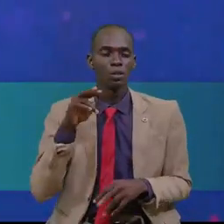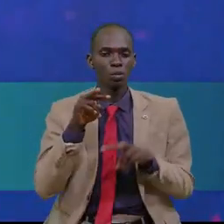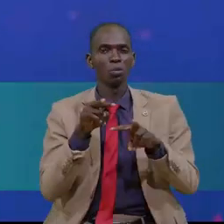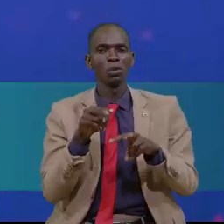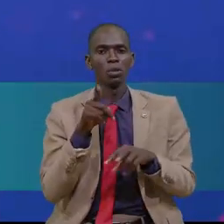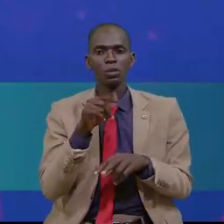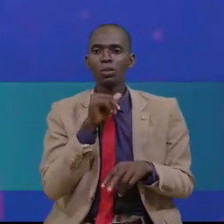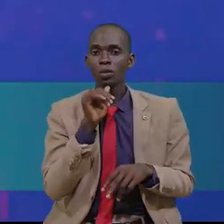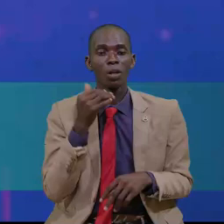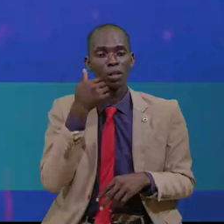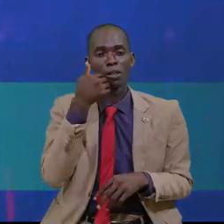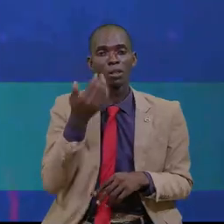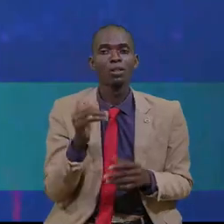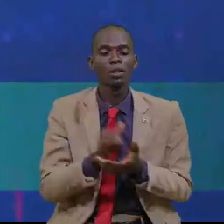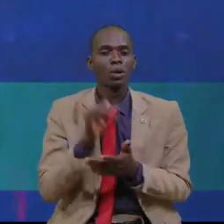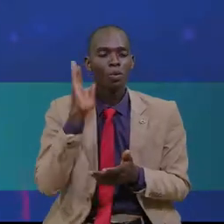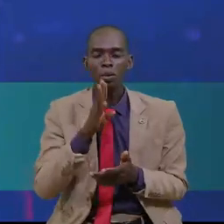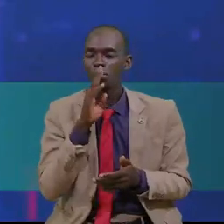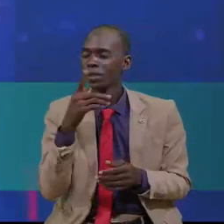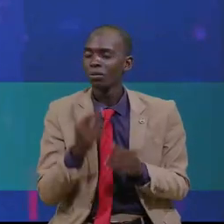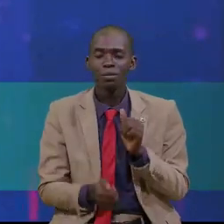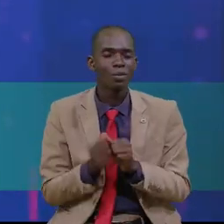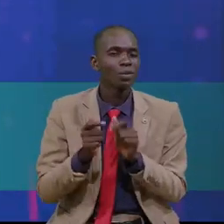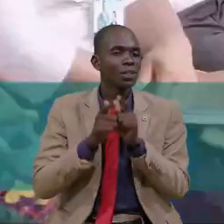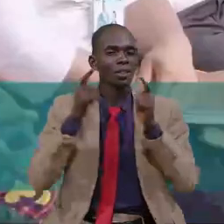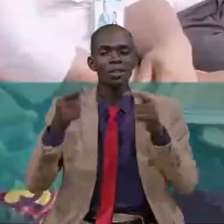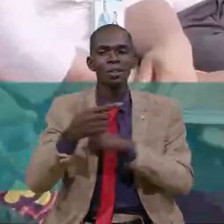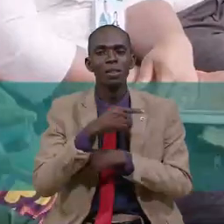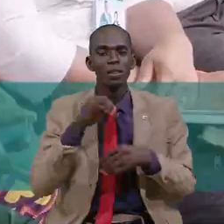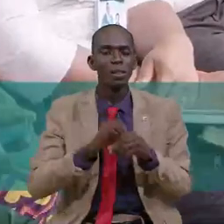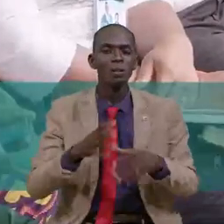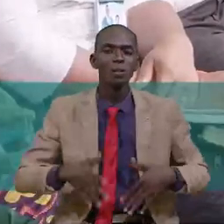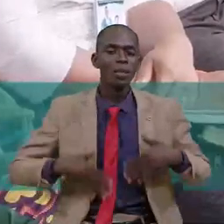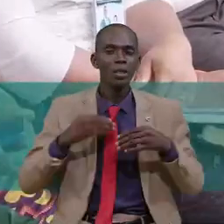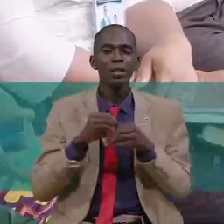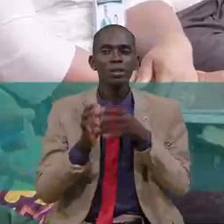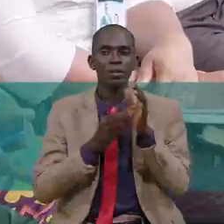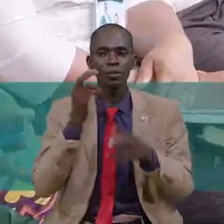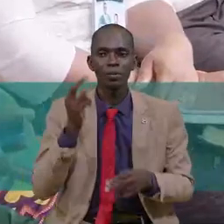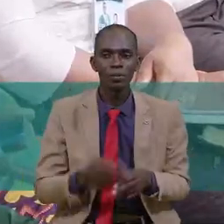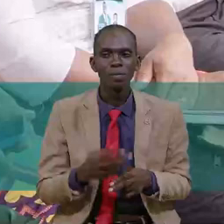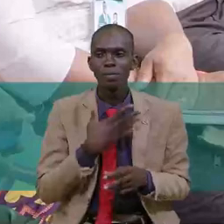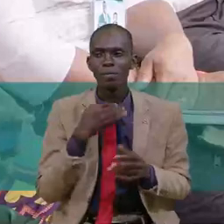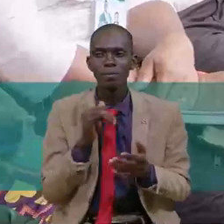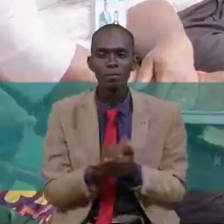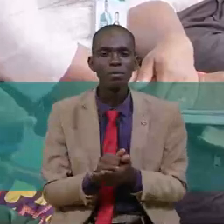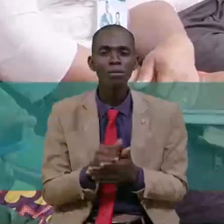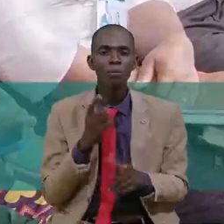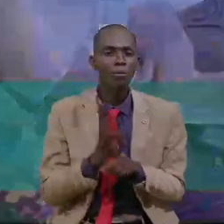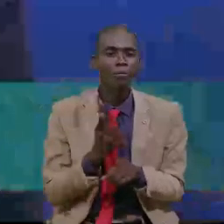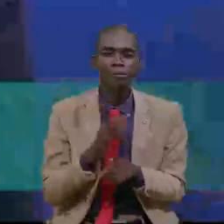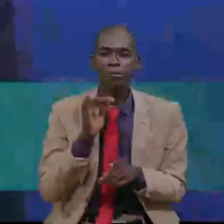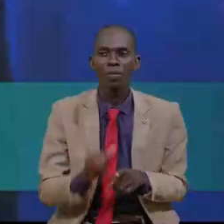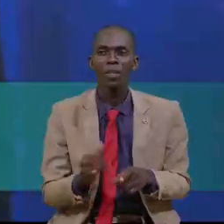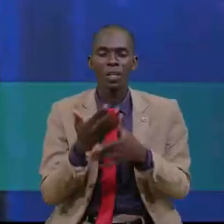et tu n'as pas honte. Ce sera le plus grand jour de ton existence au nom de Jésus. Il dit, qui